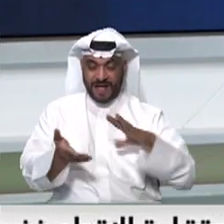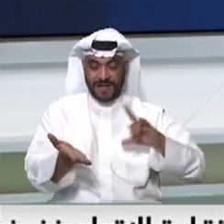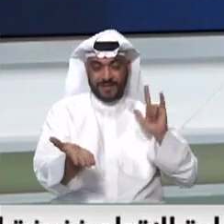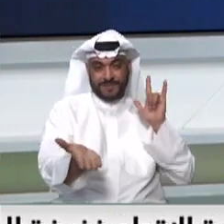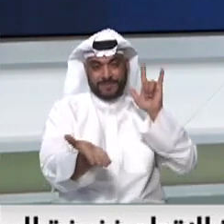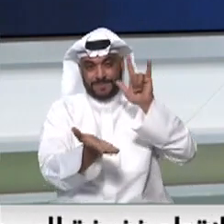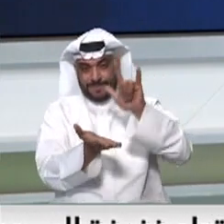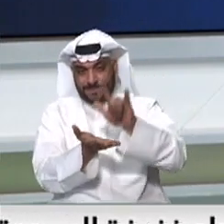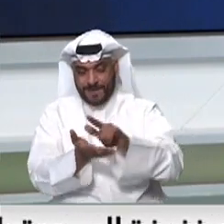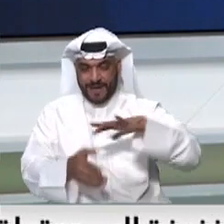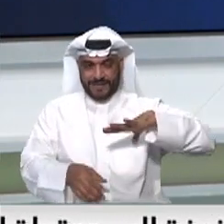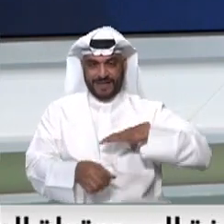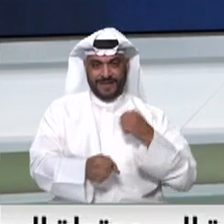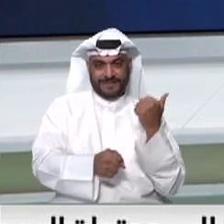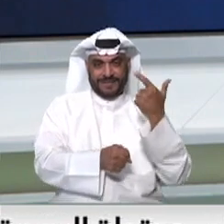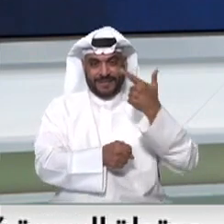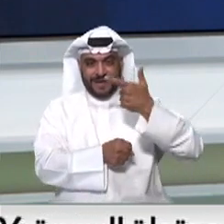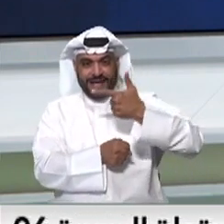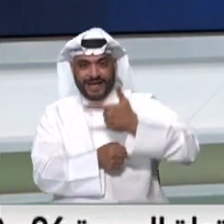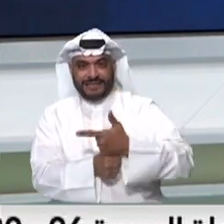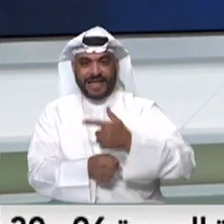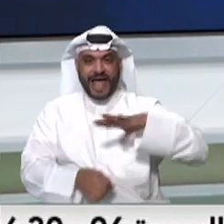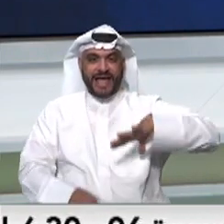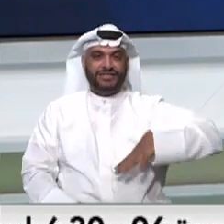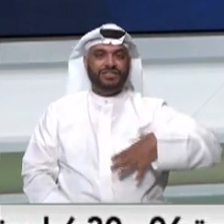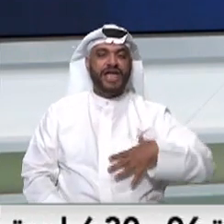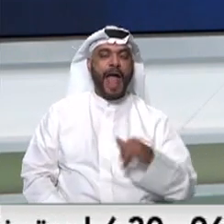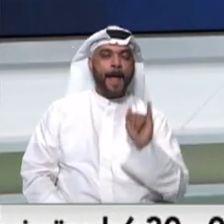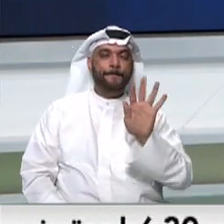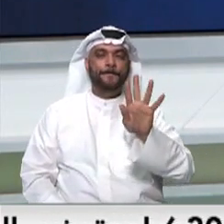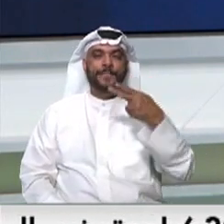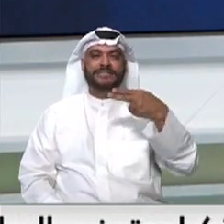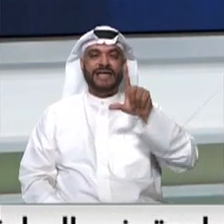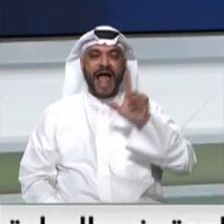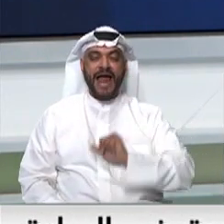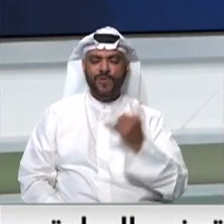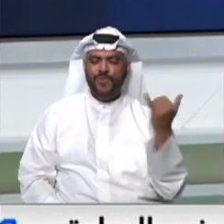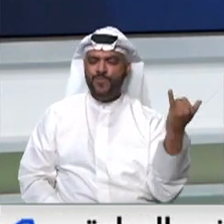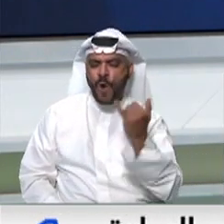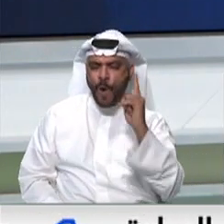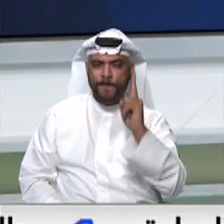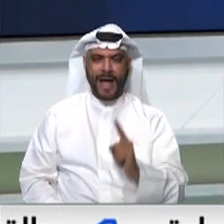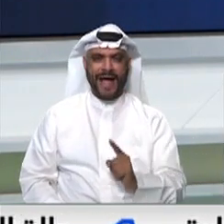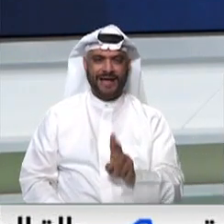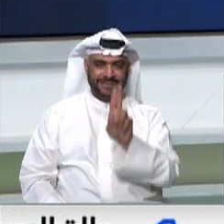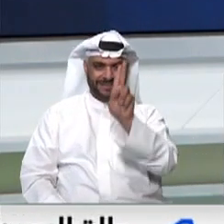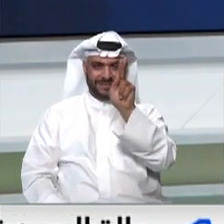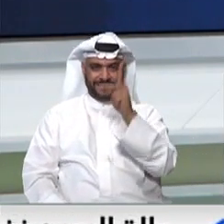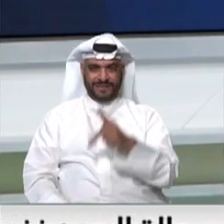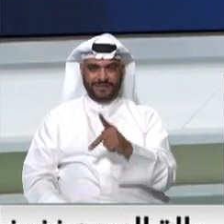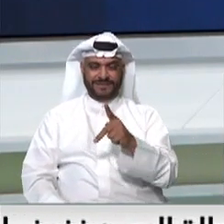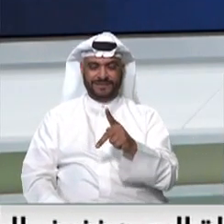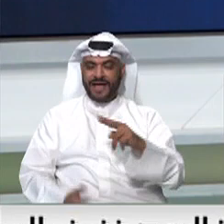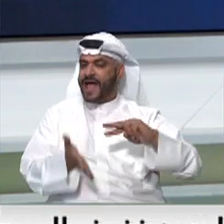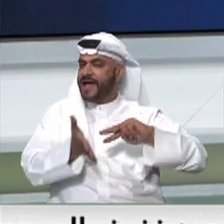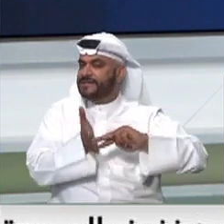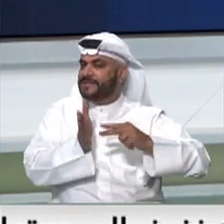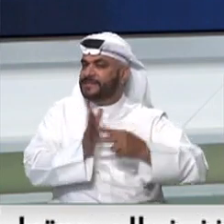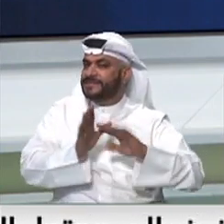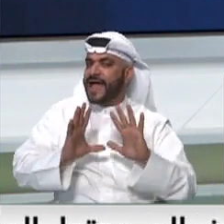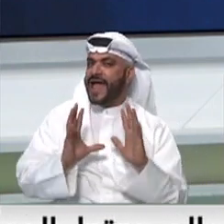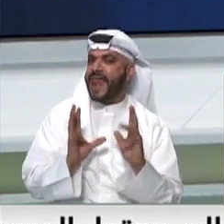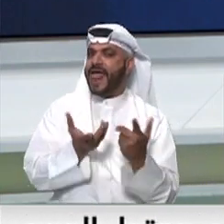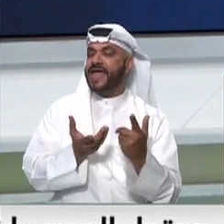المتحدة تأكيدا على دور دولة الكويت المؤثر وخطوتها الصادقة تجاه القضايا التنموية، وهو